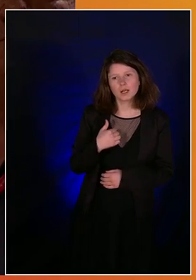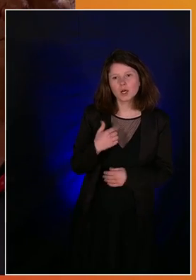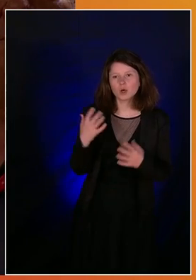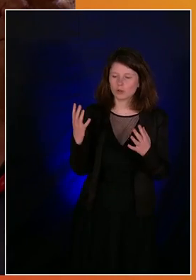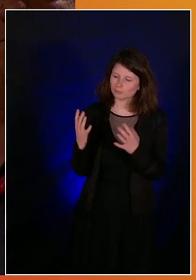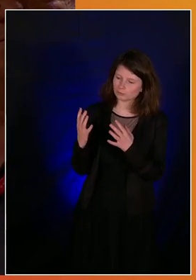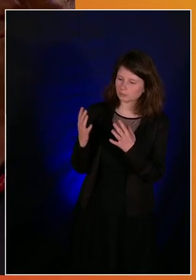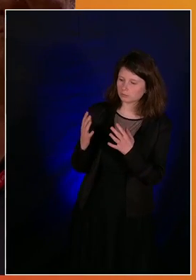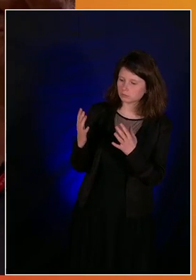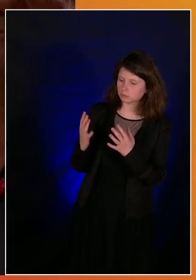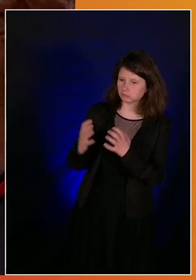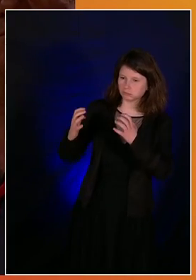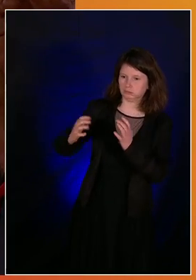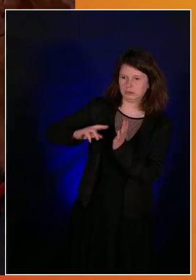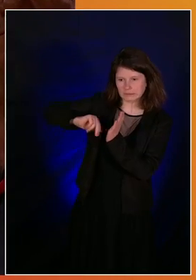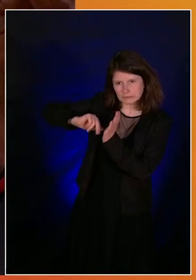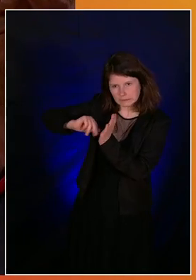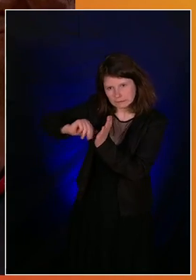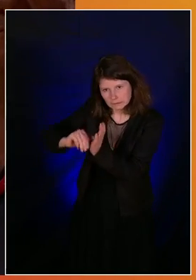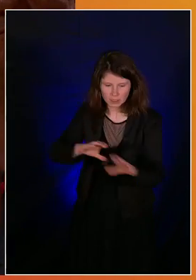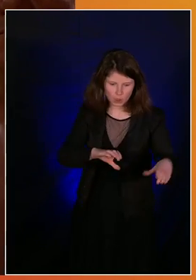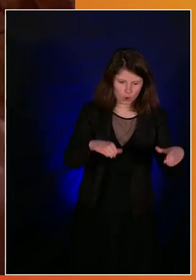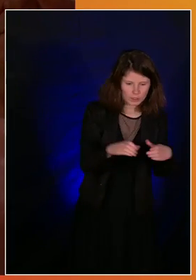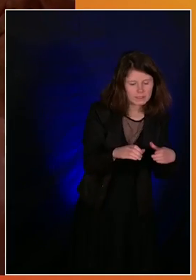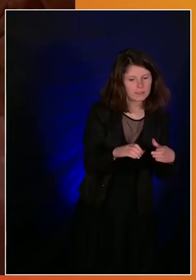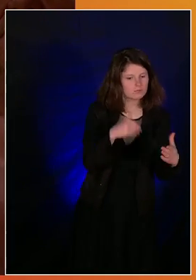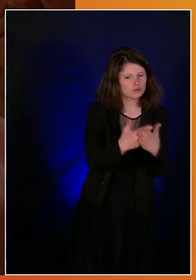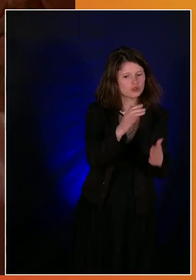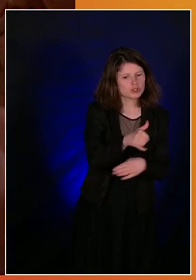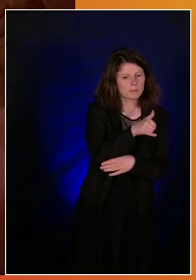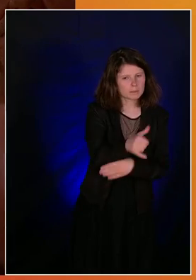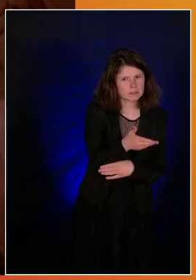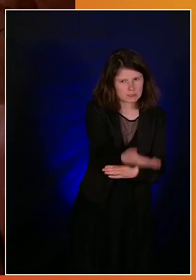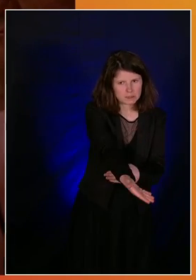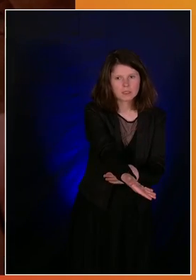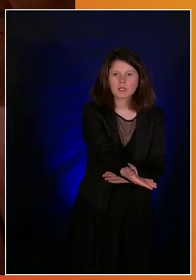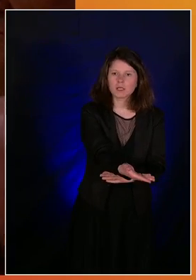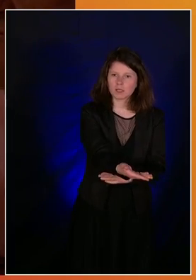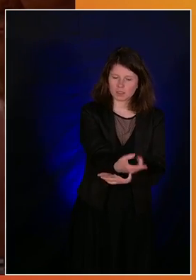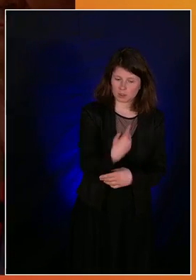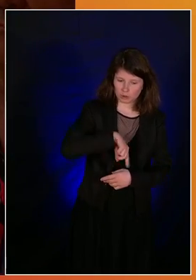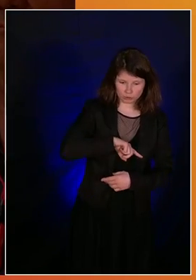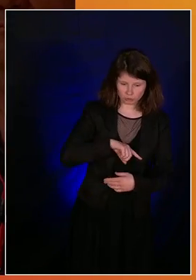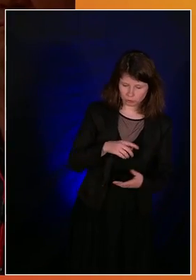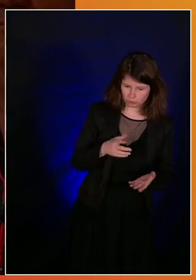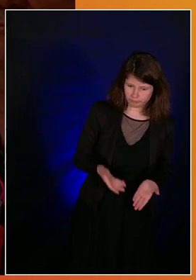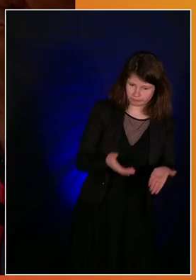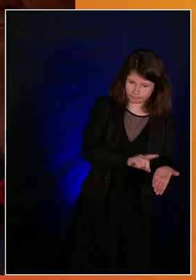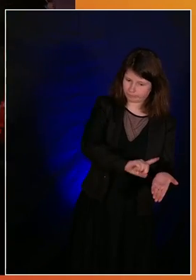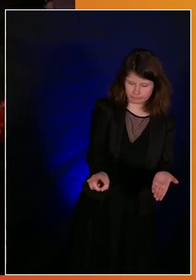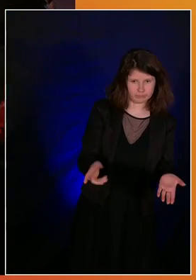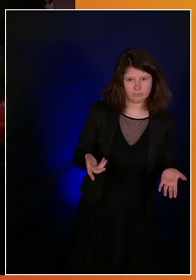les collectifs tels que plus jamais ça ne sont pas portés par notre fédération par notre union départementale et par notre